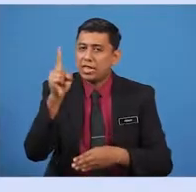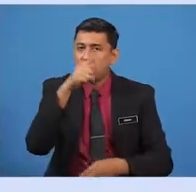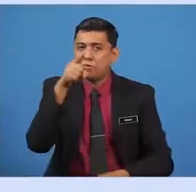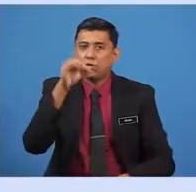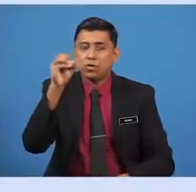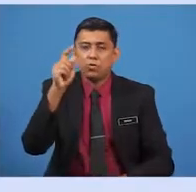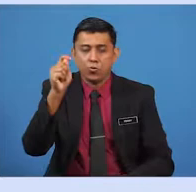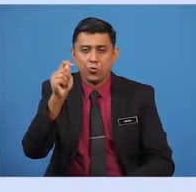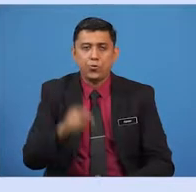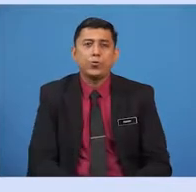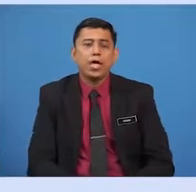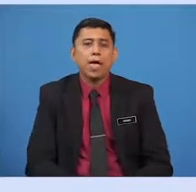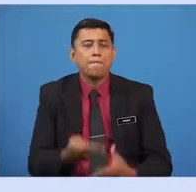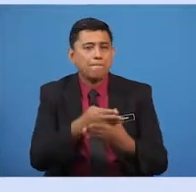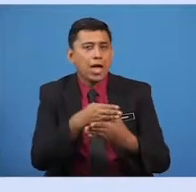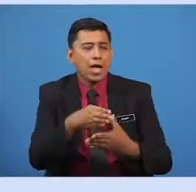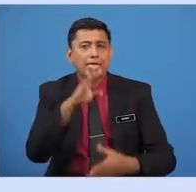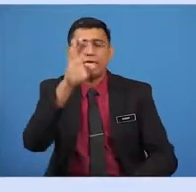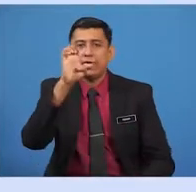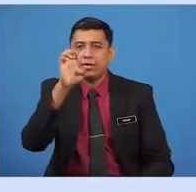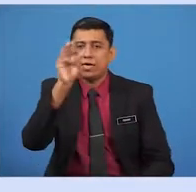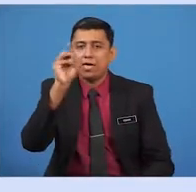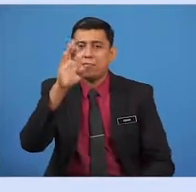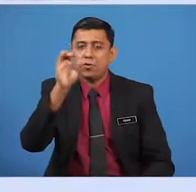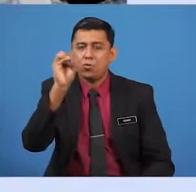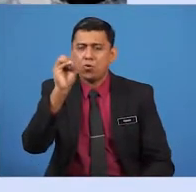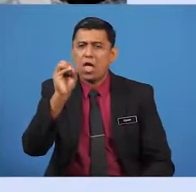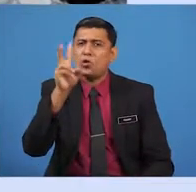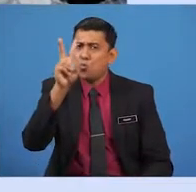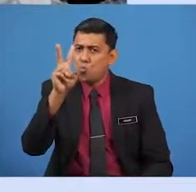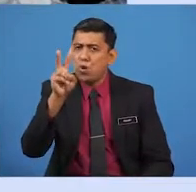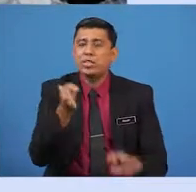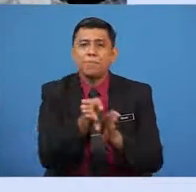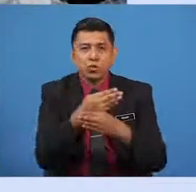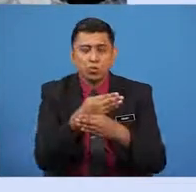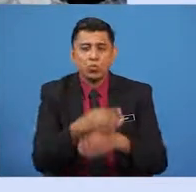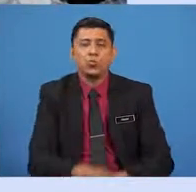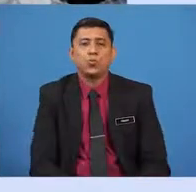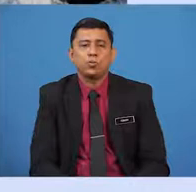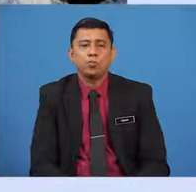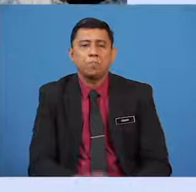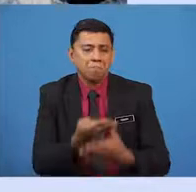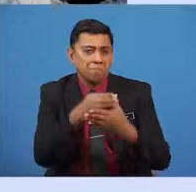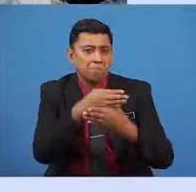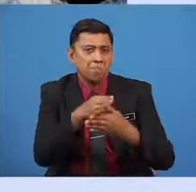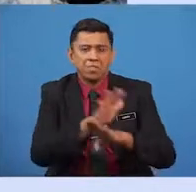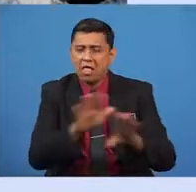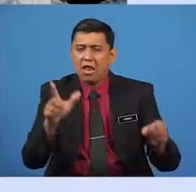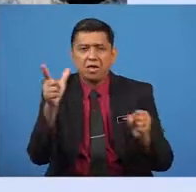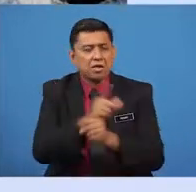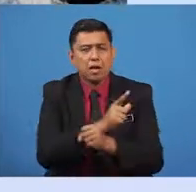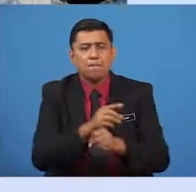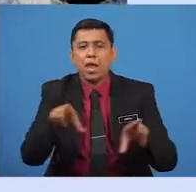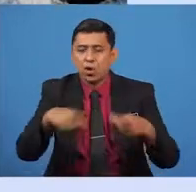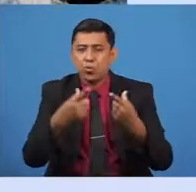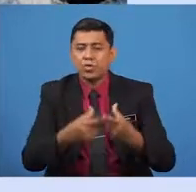zigot. Semasa pembahagian embrio, dua embrio terbentuk. Tetapi, pembahagian